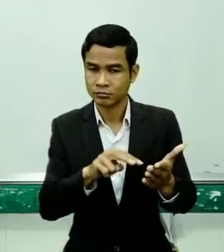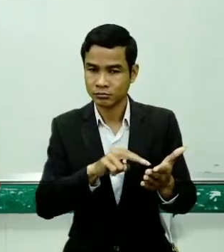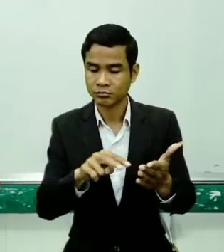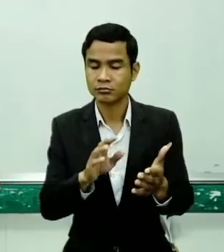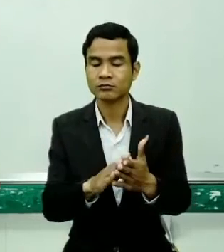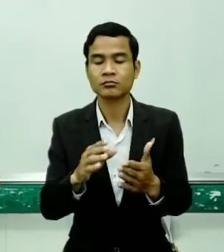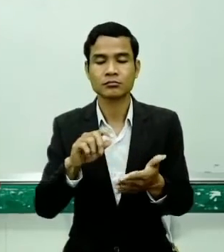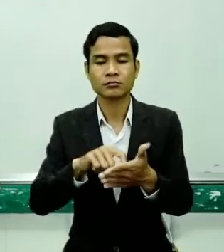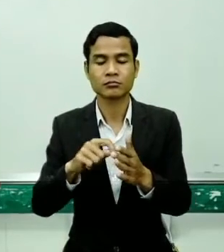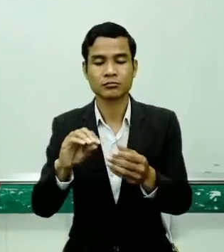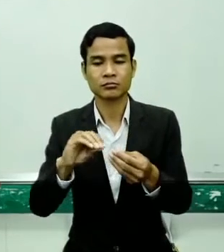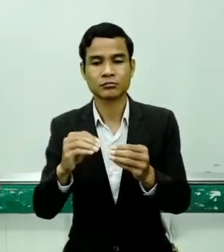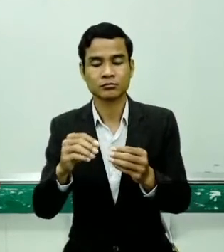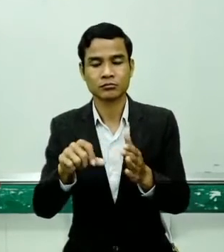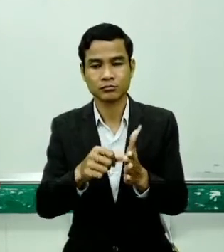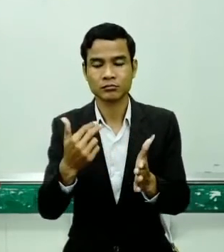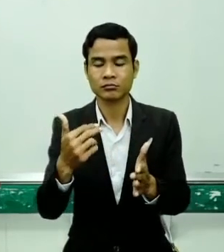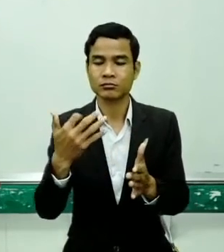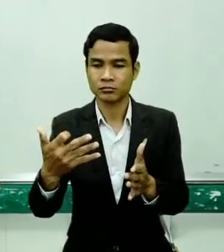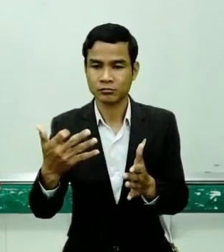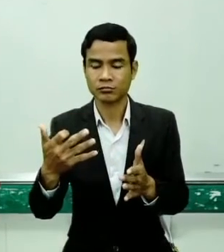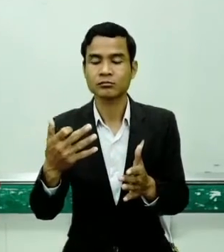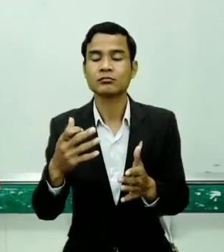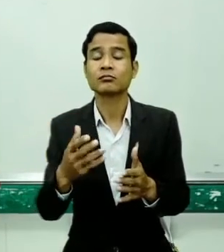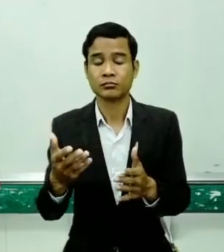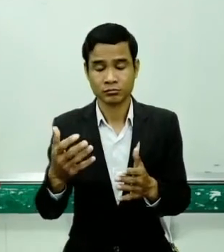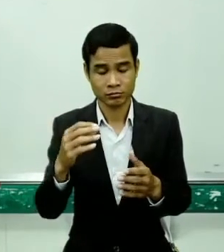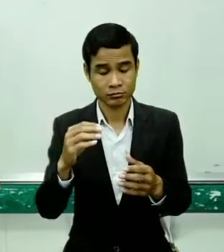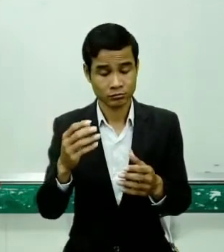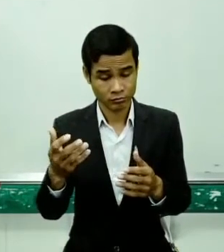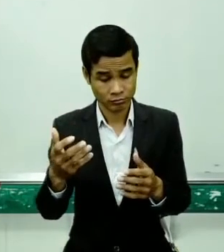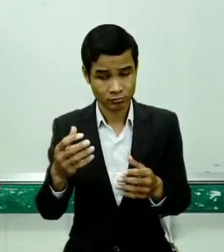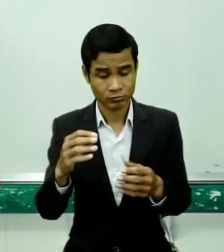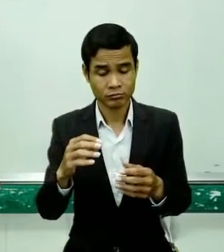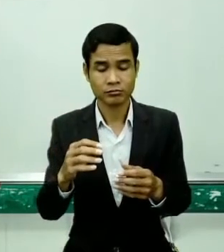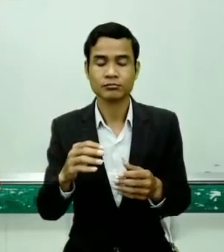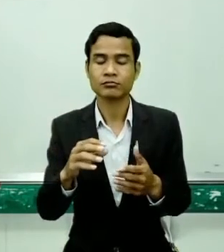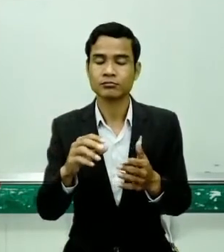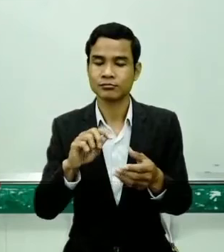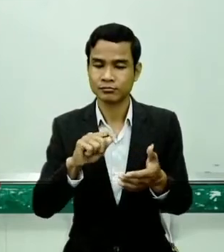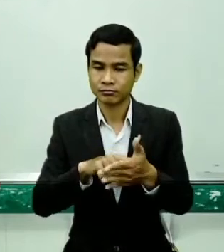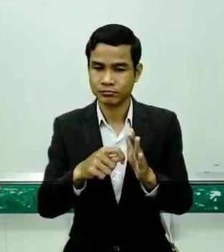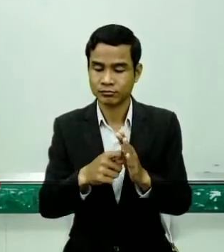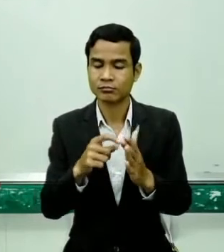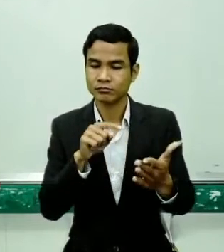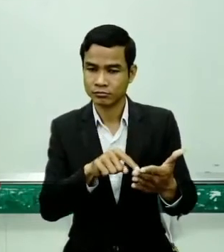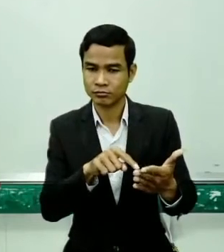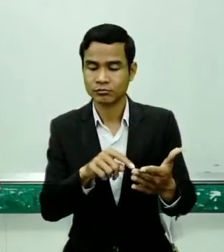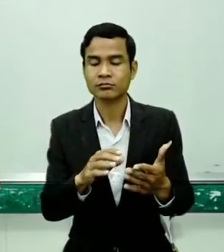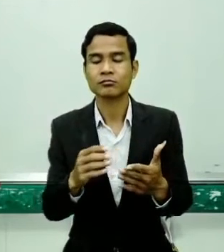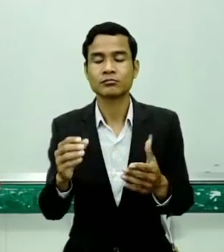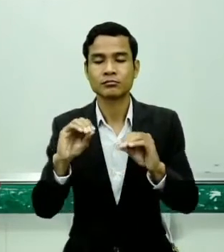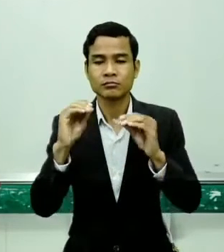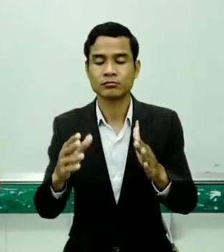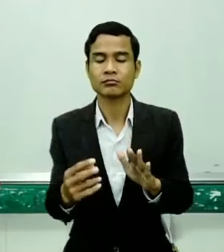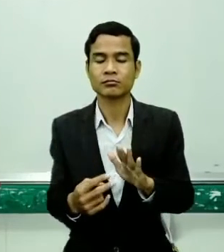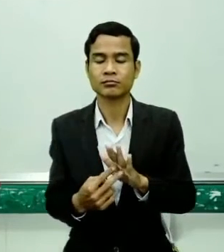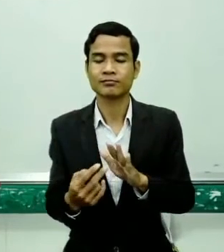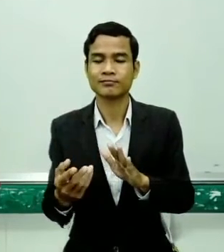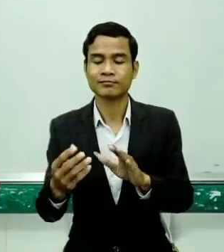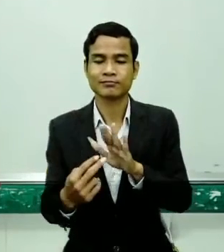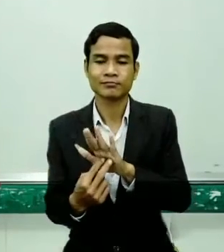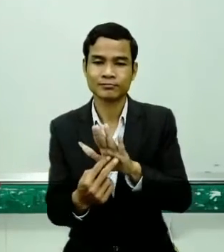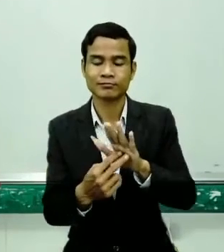nâng nơi tùm bùa tì bàm bầy. Đại chi chùm nơi rôn tì bàm bầy ní. Nơi khlâm xa nâng ạ. À với đây nẹ khú lược lao